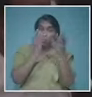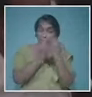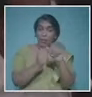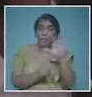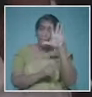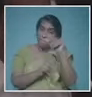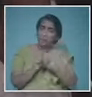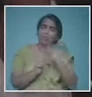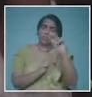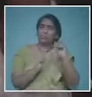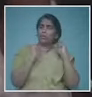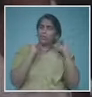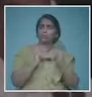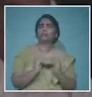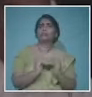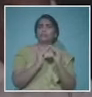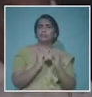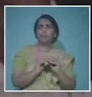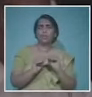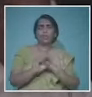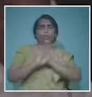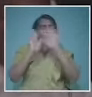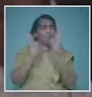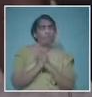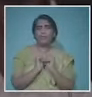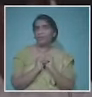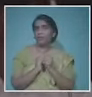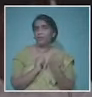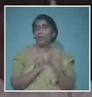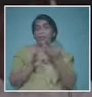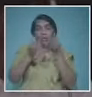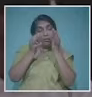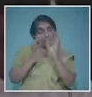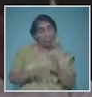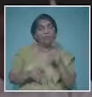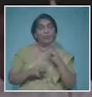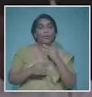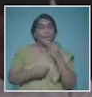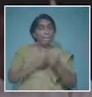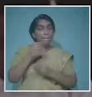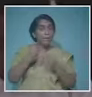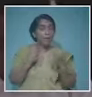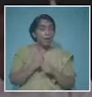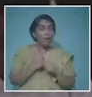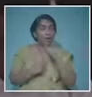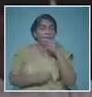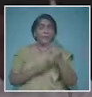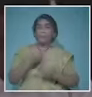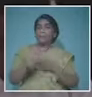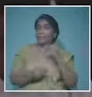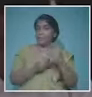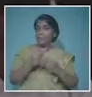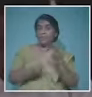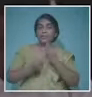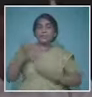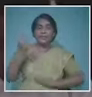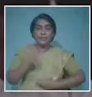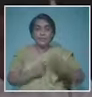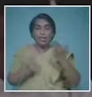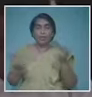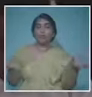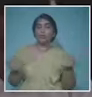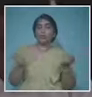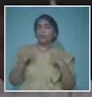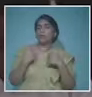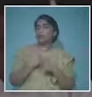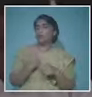ඔබතුමා කියනවාද ඔය ආයතන දෙනවා හදනවා ඒ වැඩක් නැහැ. අපි නිසි ඒ ව්‍යාපාර හැදුවට ඒවට නිෂ්පාදන අලවි කරගන්න වෙළඳ බලක්